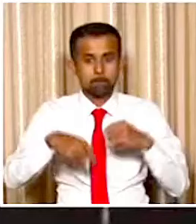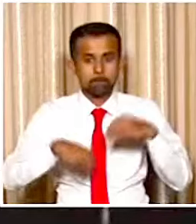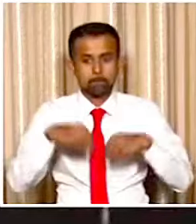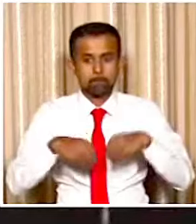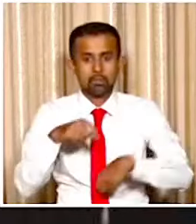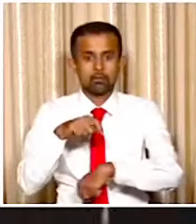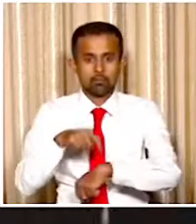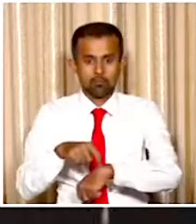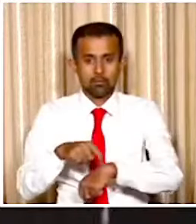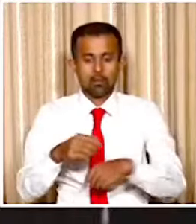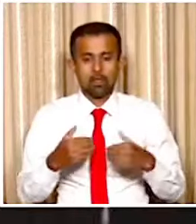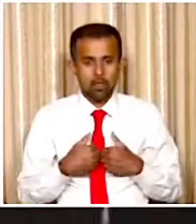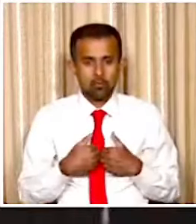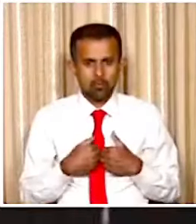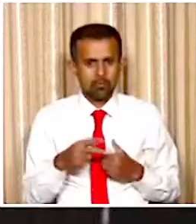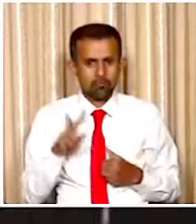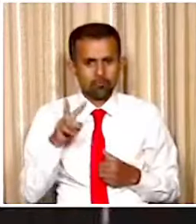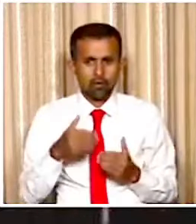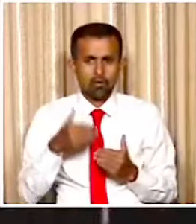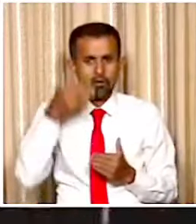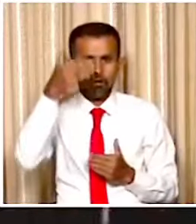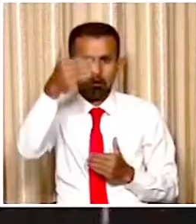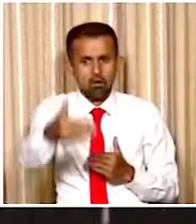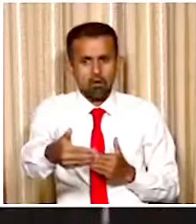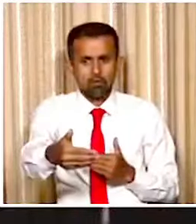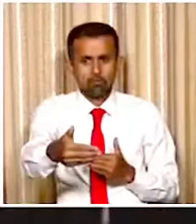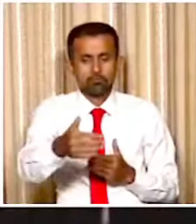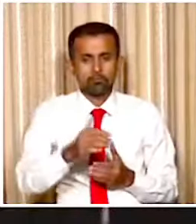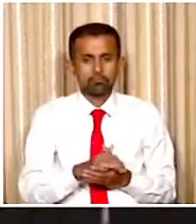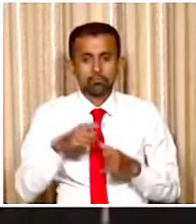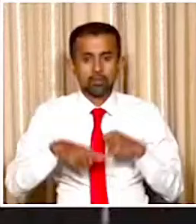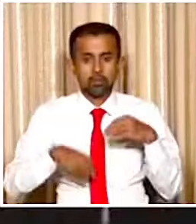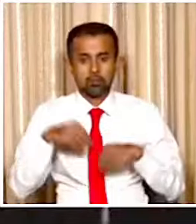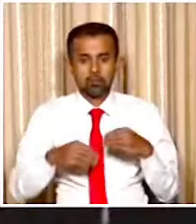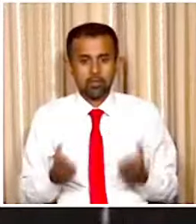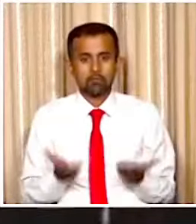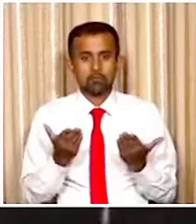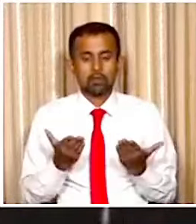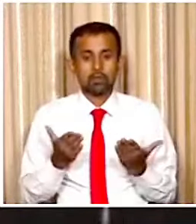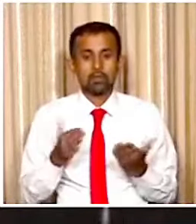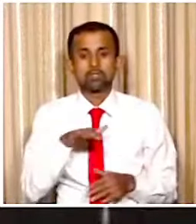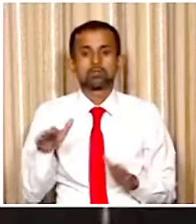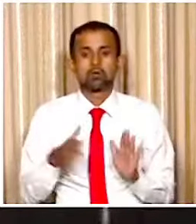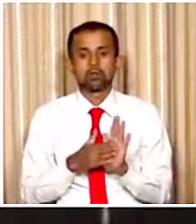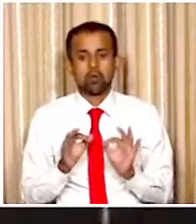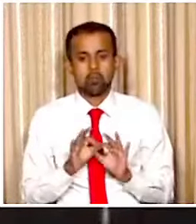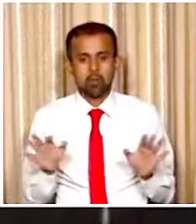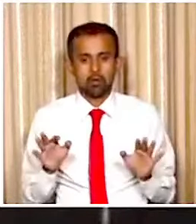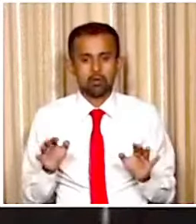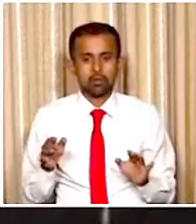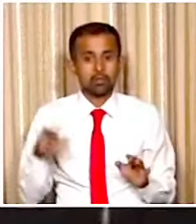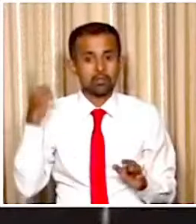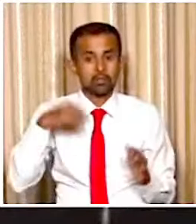එනකොට අපි විශ්වාස කරනවා අනාගතයේදී විශේෂයෙන්ම මැතිවරණ කරන්න වෙන්නේ සමාජ මාධ්‍ය ඔස්සේ. දෙදා